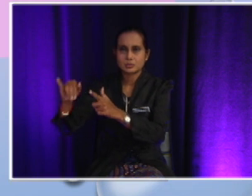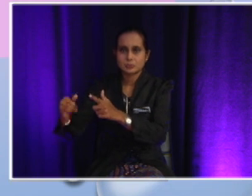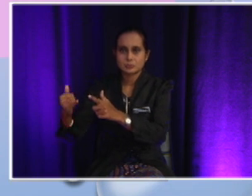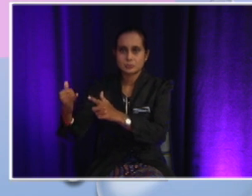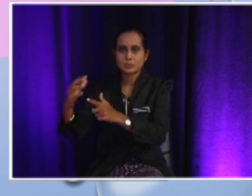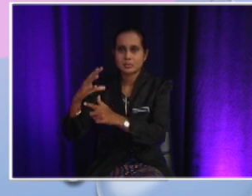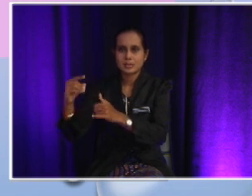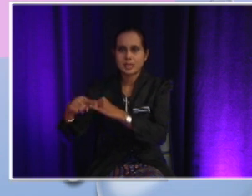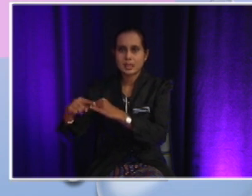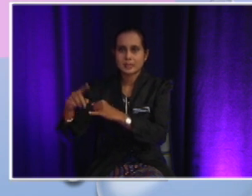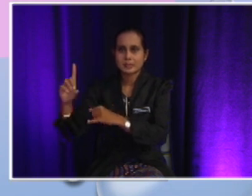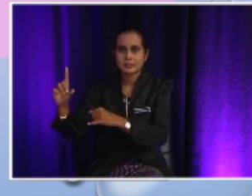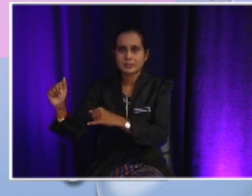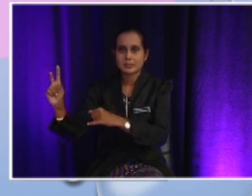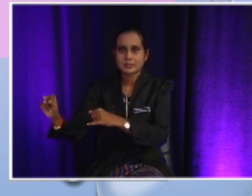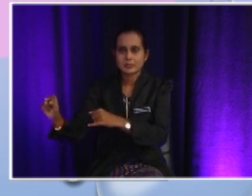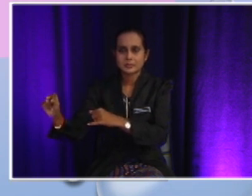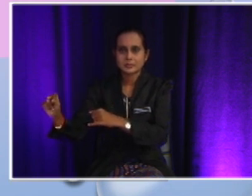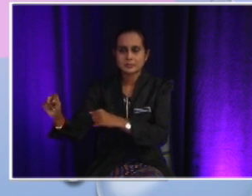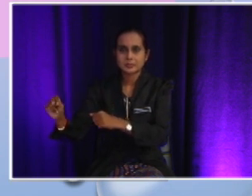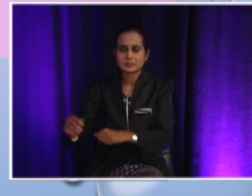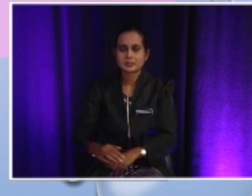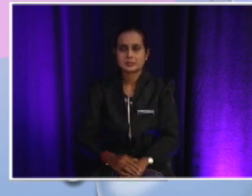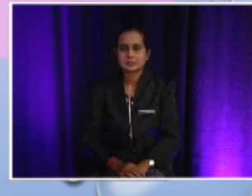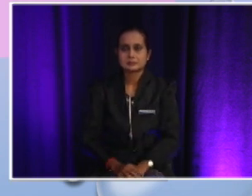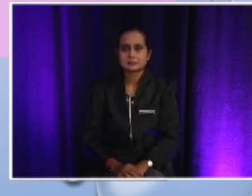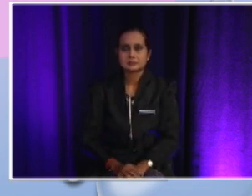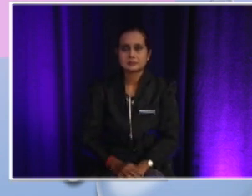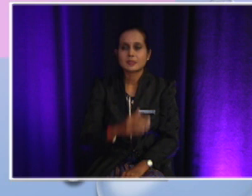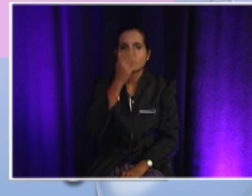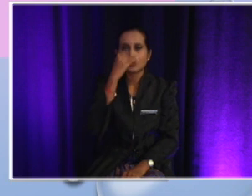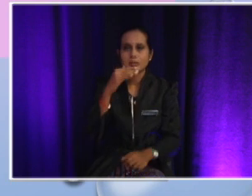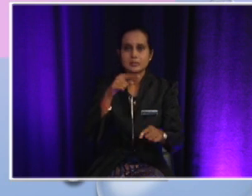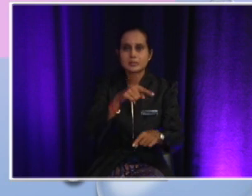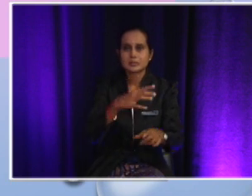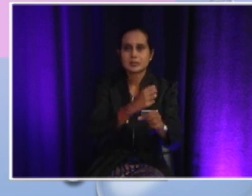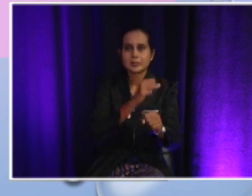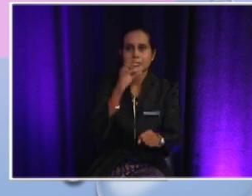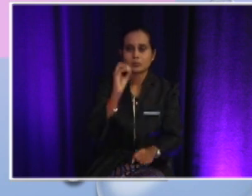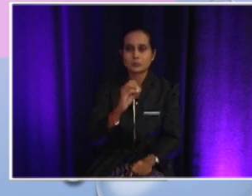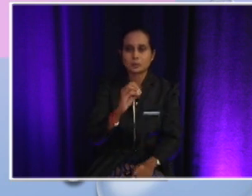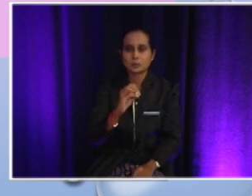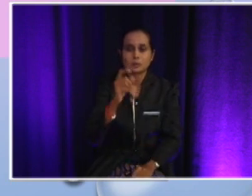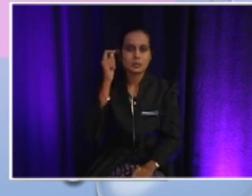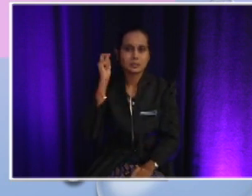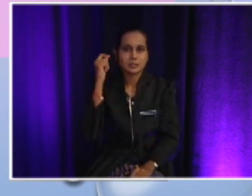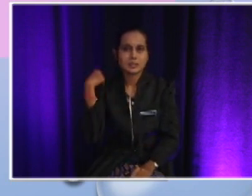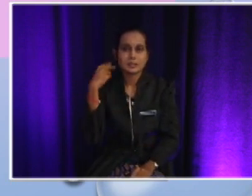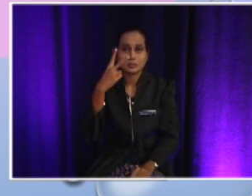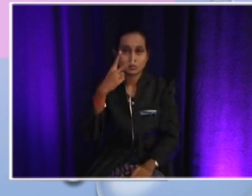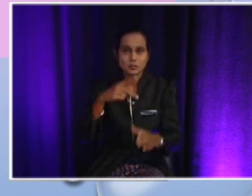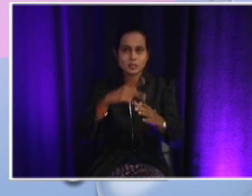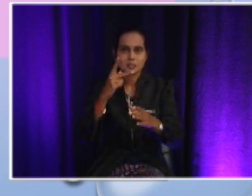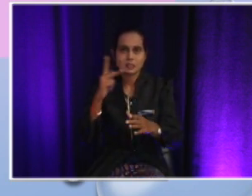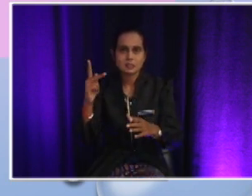gate dan. Maksudnya di sini okey, kenapa kita dapat kosong? Sini gate atau tadi kita ada dua keluaran. Okey,